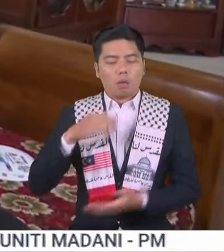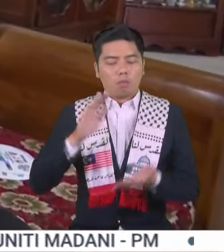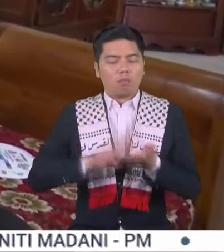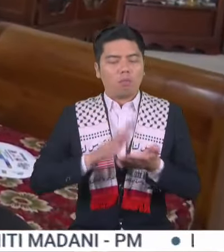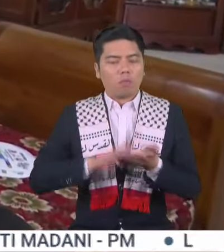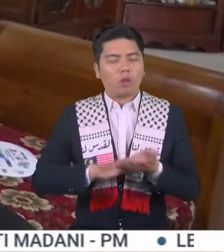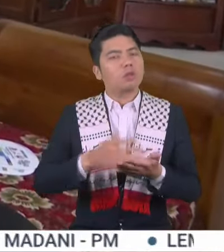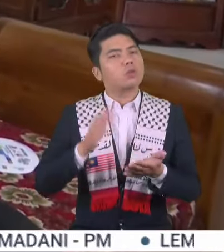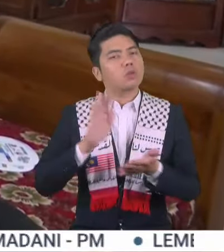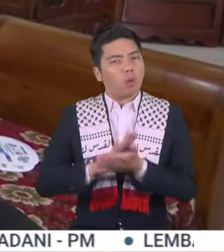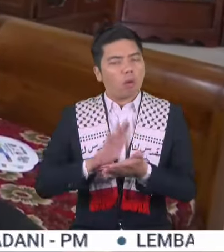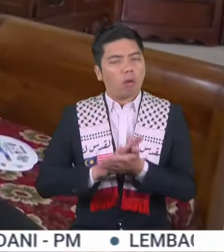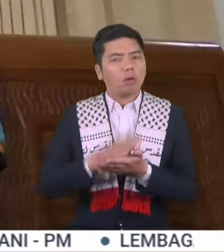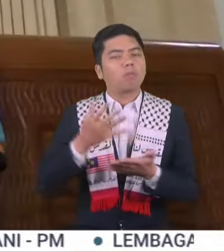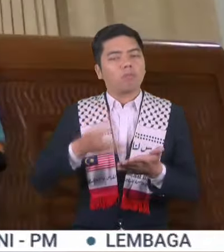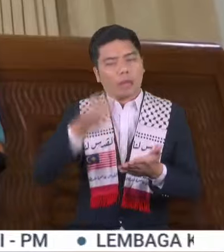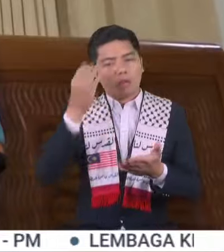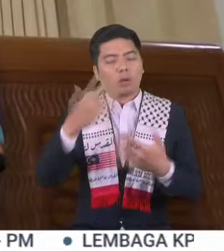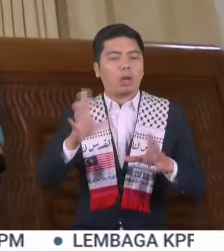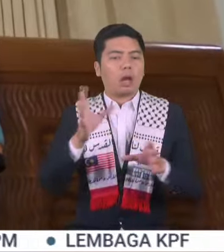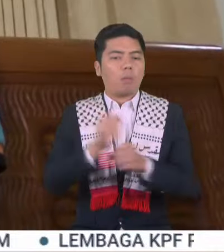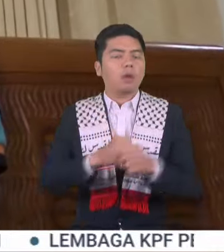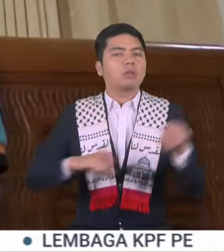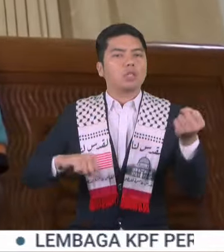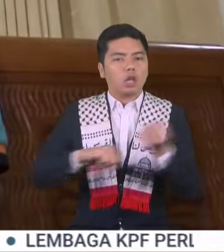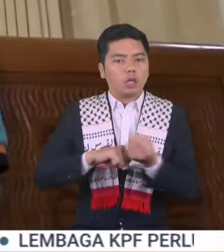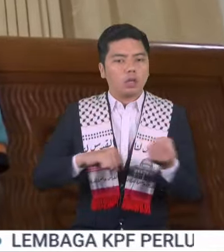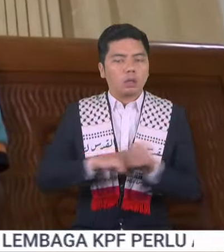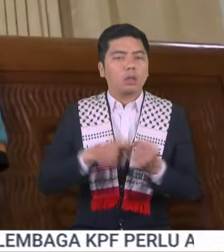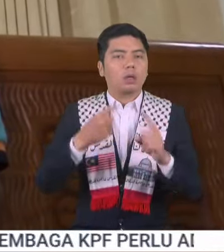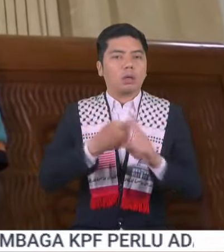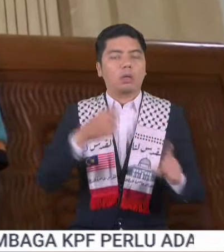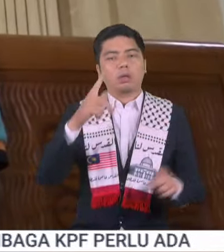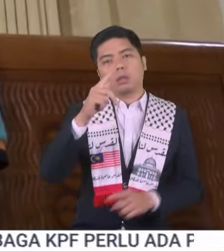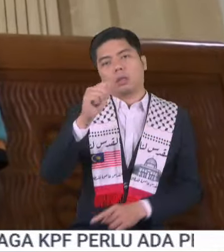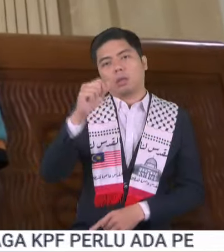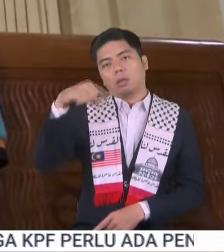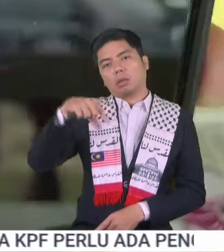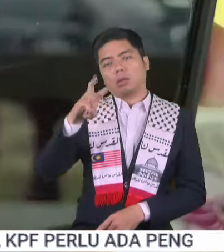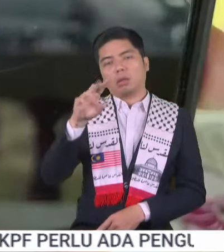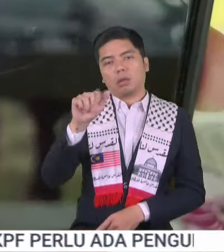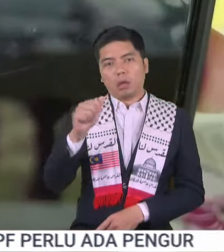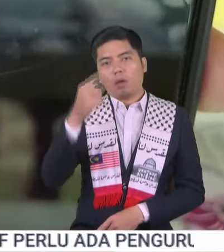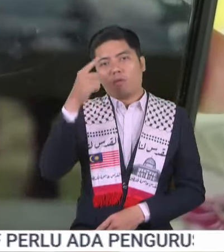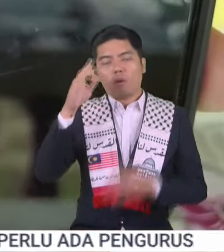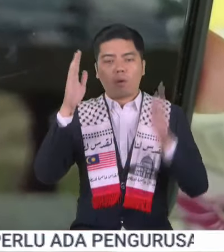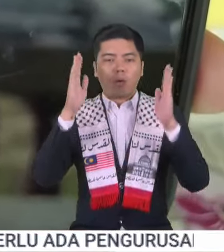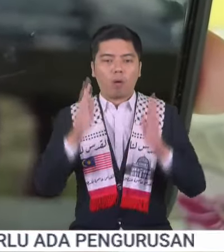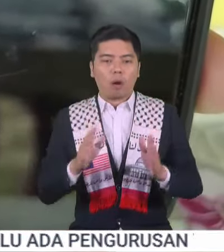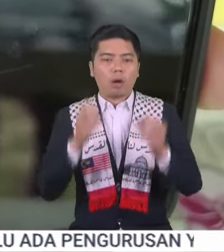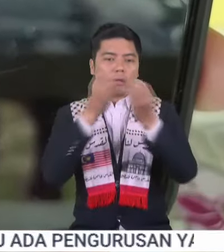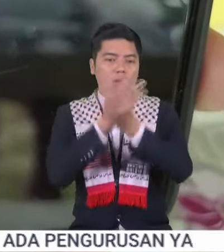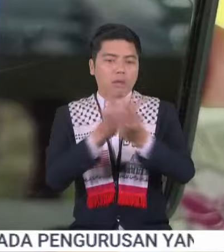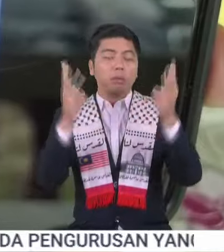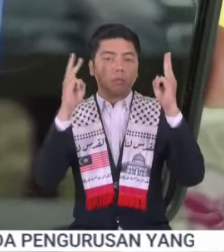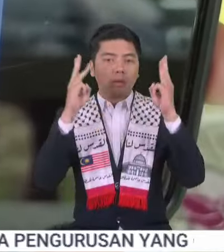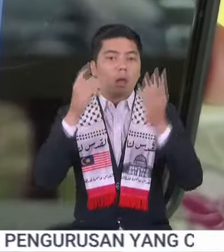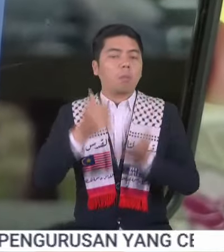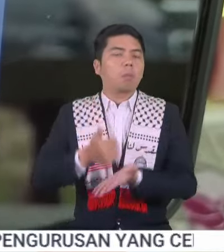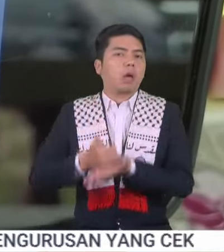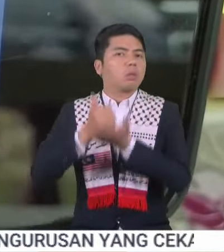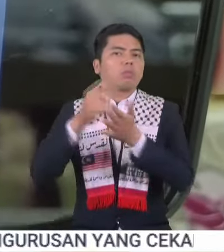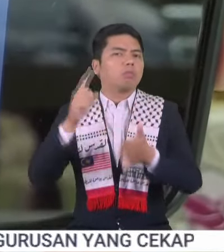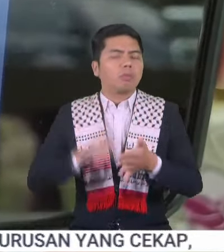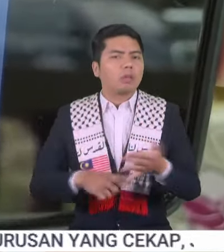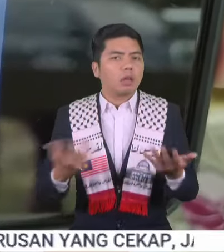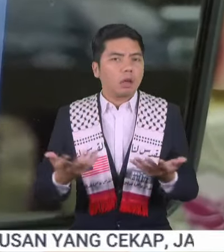sekolah, saya telah mendapat bantuan daripada JAKUA, iaitu Jabatan Kemajuan Orang Asli. Bantuan yang telah saya dapat